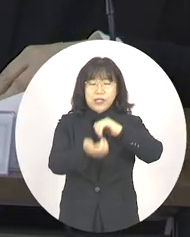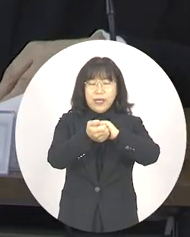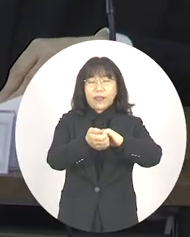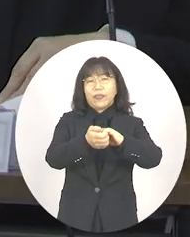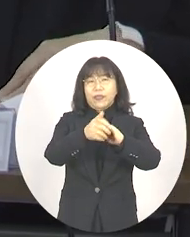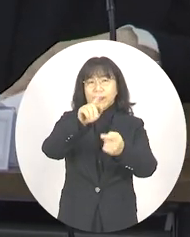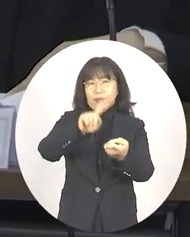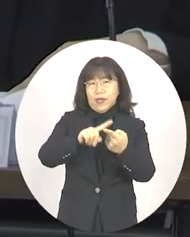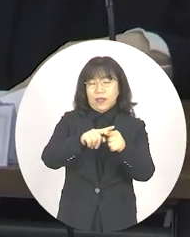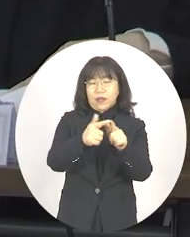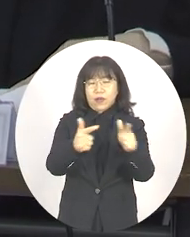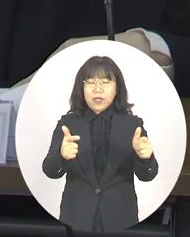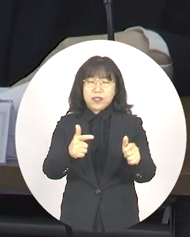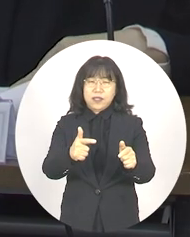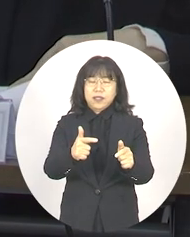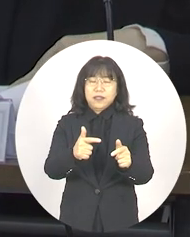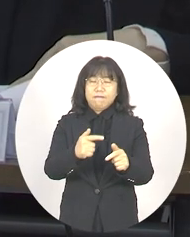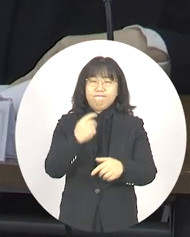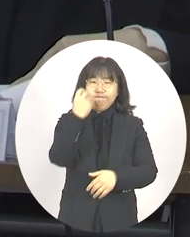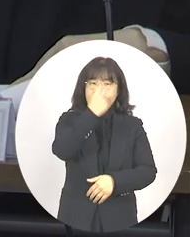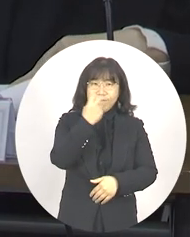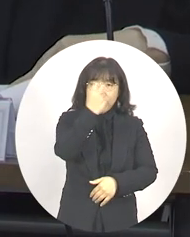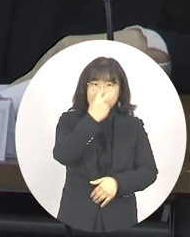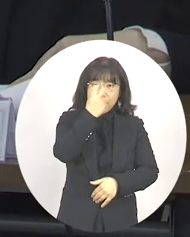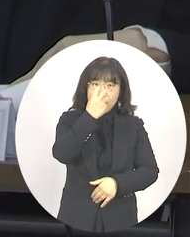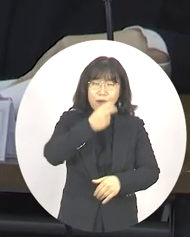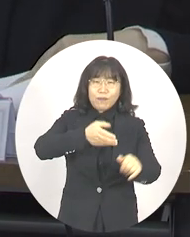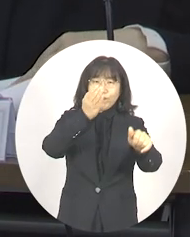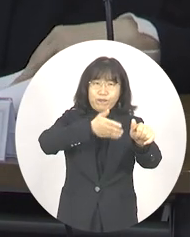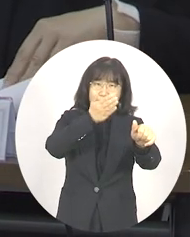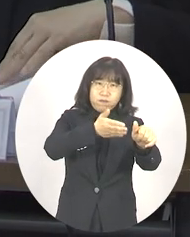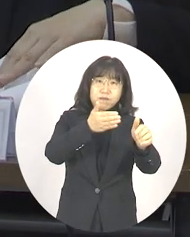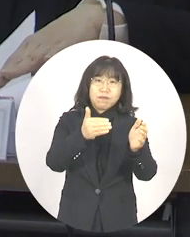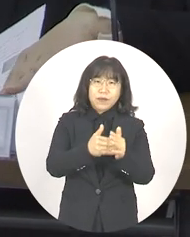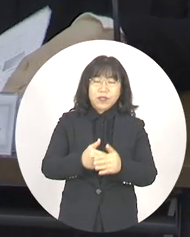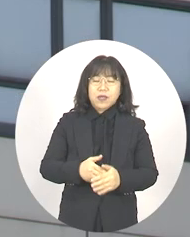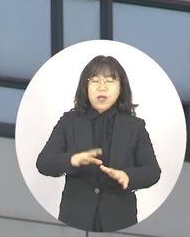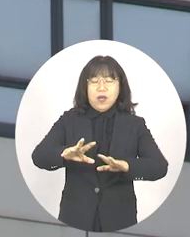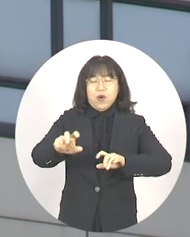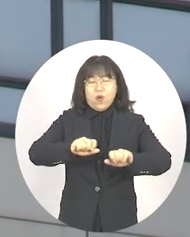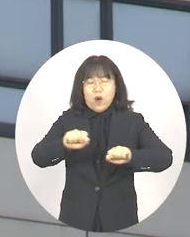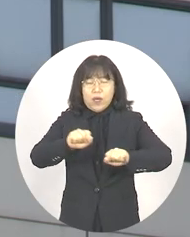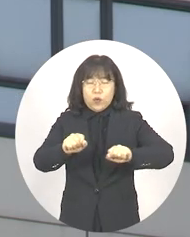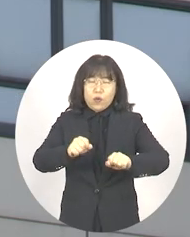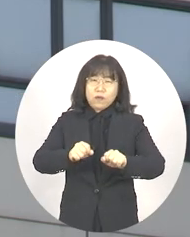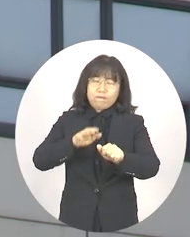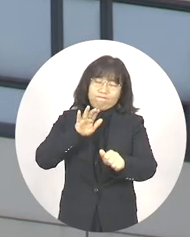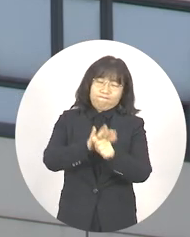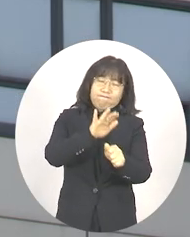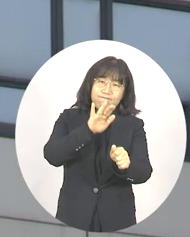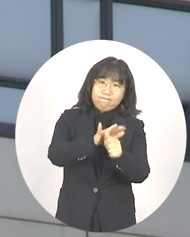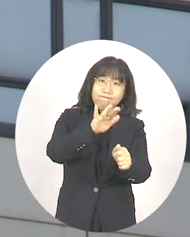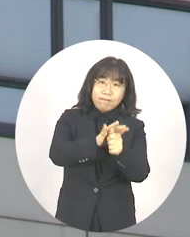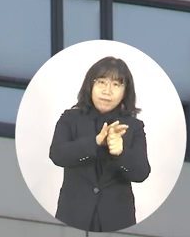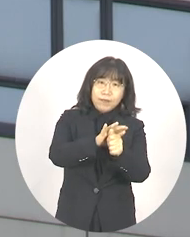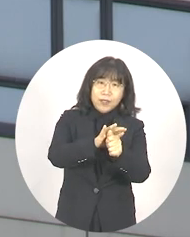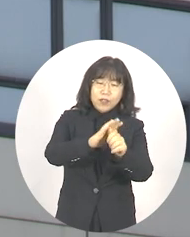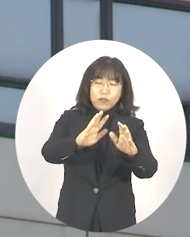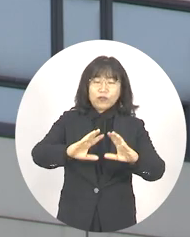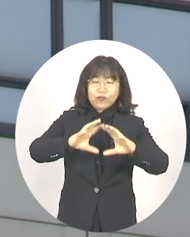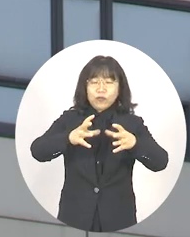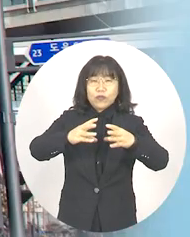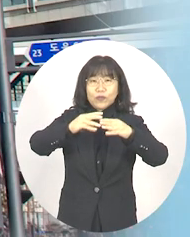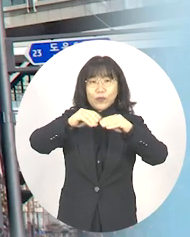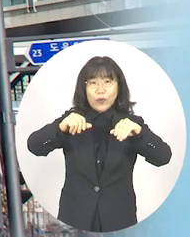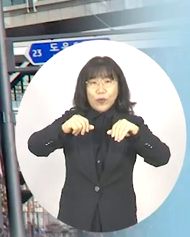완화 신청과 감사원 공익 감사 청구를 추진했습니다. 이런 활동과 강서구의 적극적인 지원의